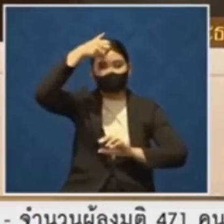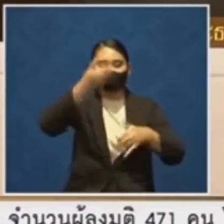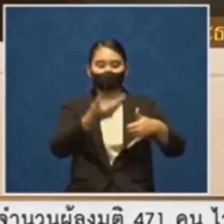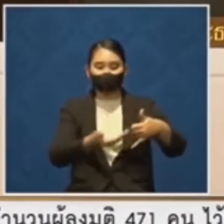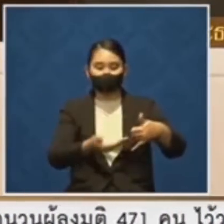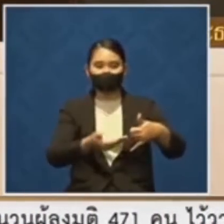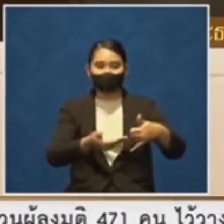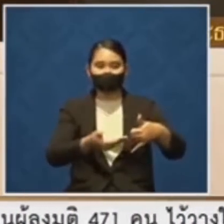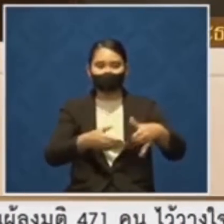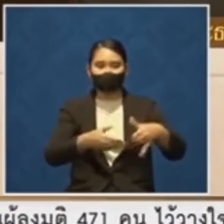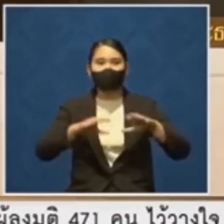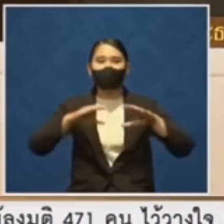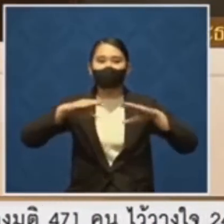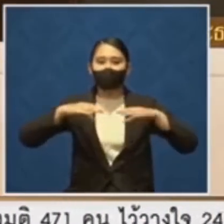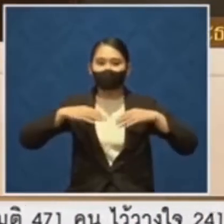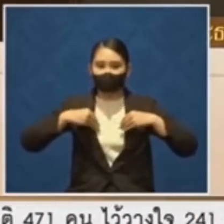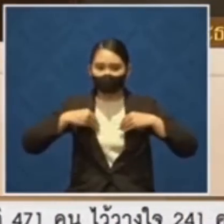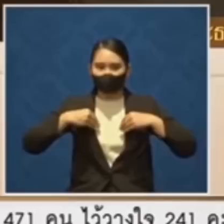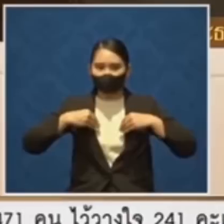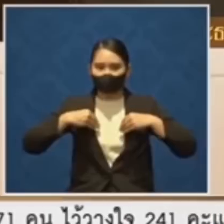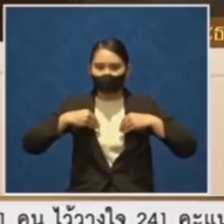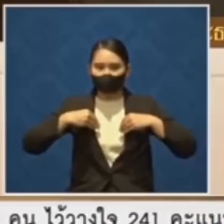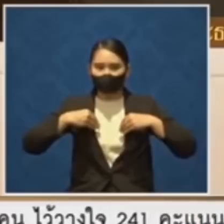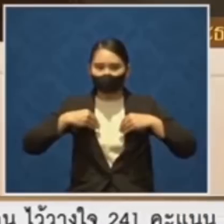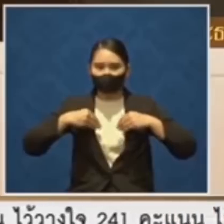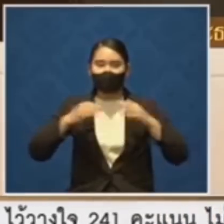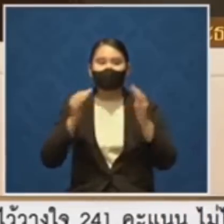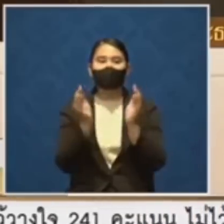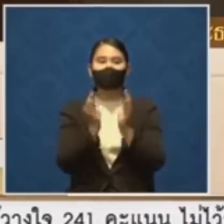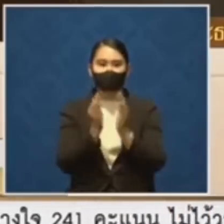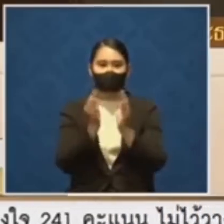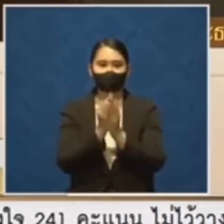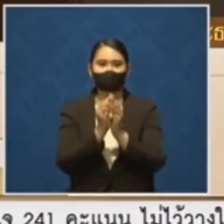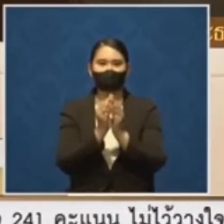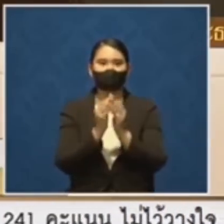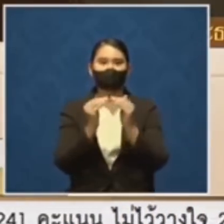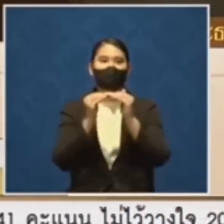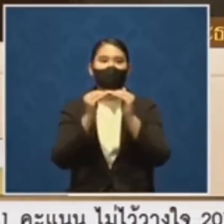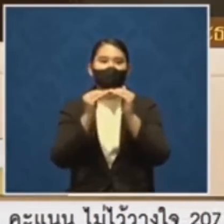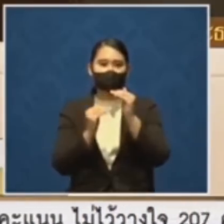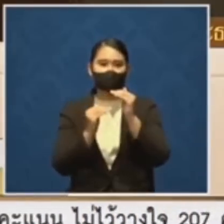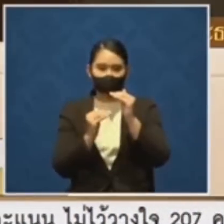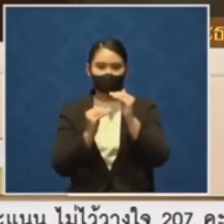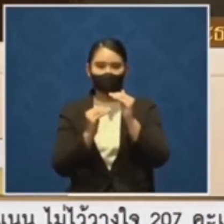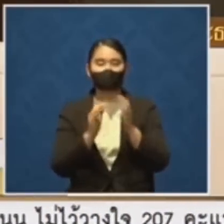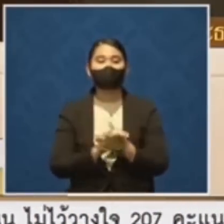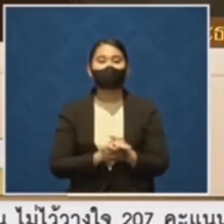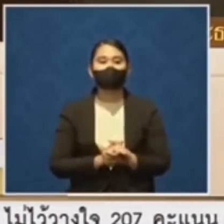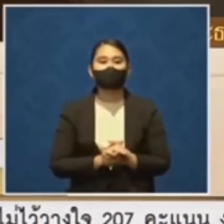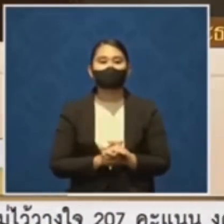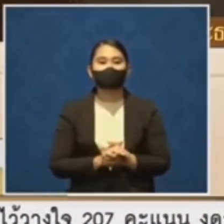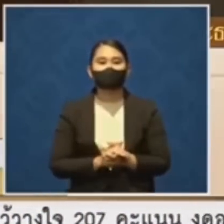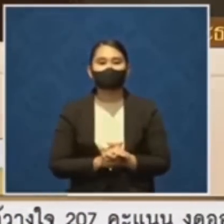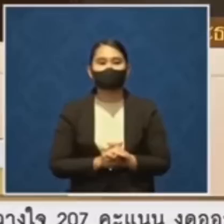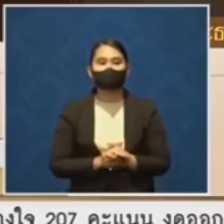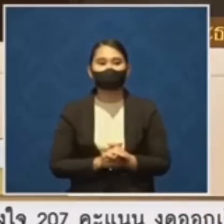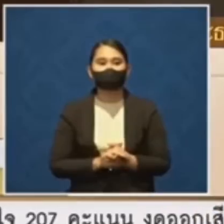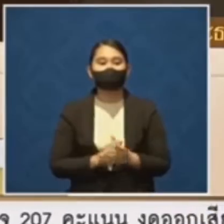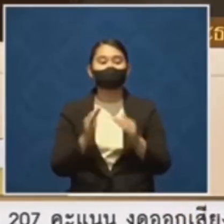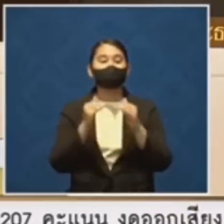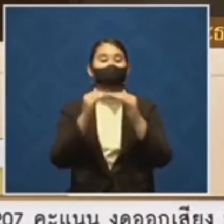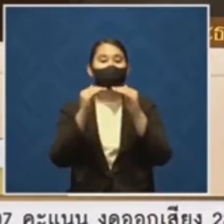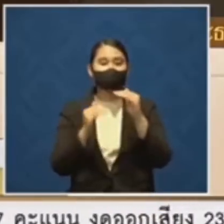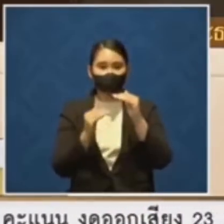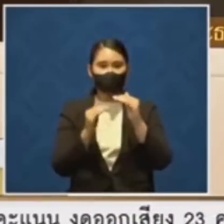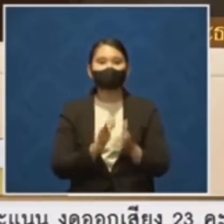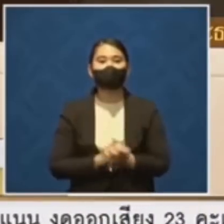มีคะแนนเสียงไม่มากกว่าครึ่งหนึ่งของจำนวนสมาชิกทั้งหมดเท่าที่มีอยู่ของสภาผู้แทนราษฎ